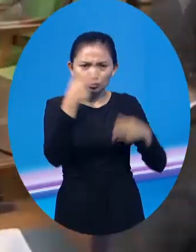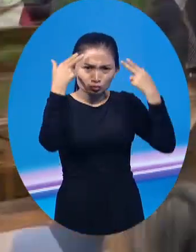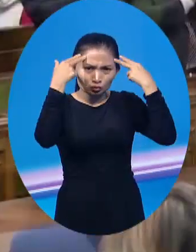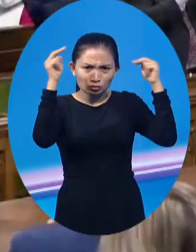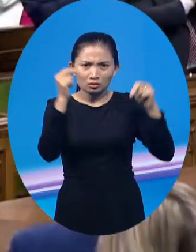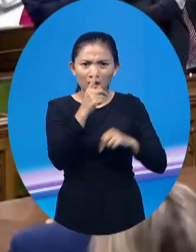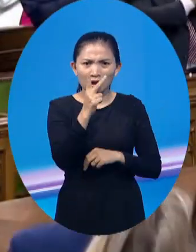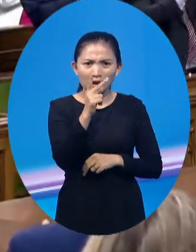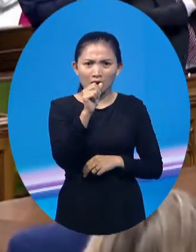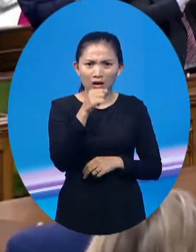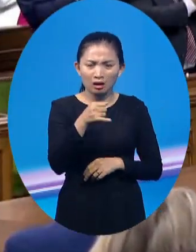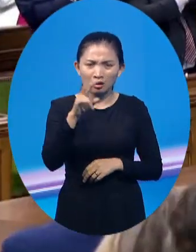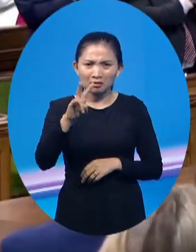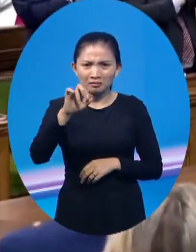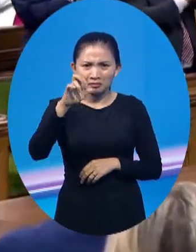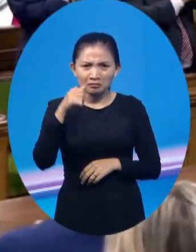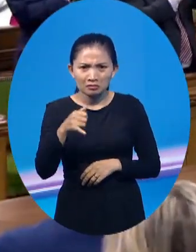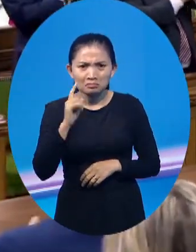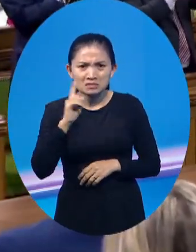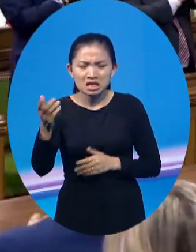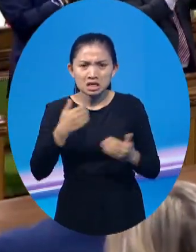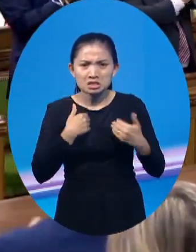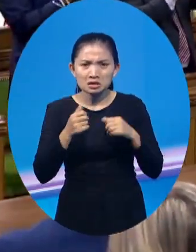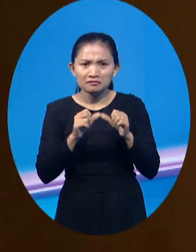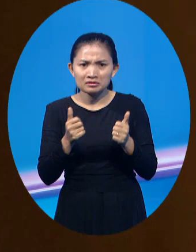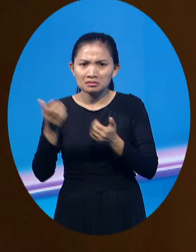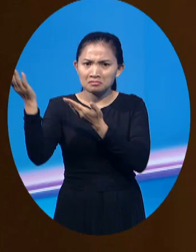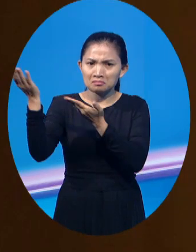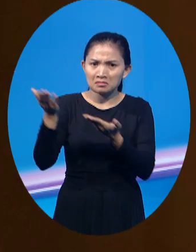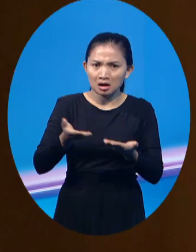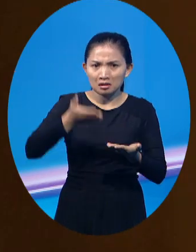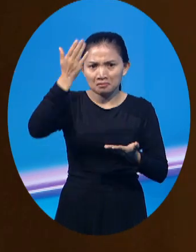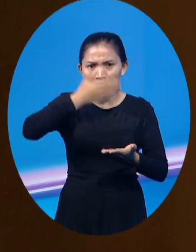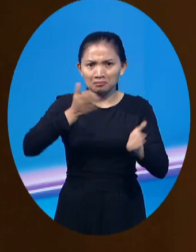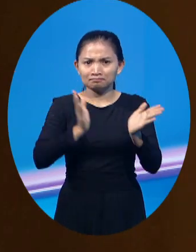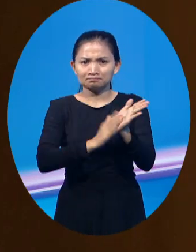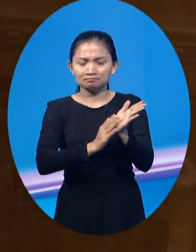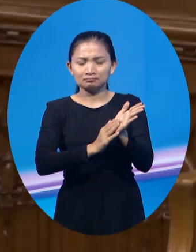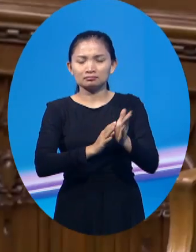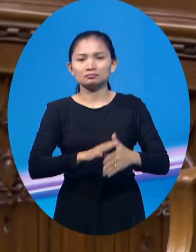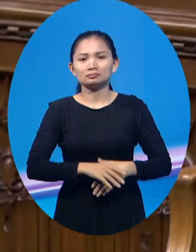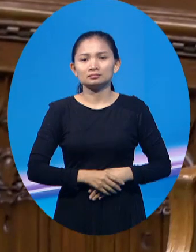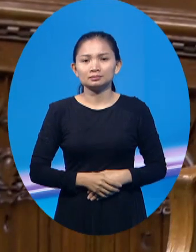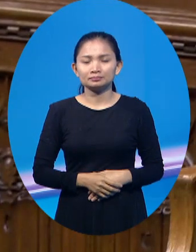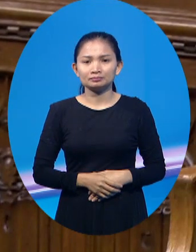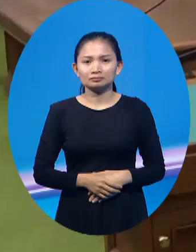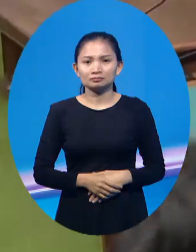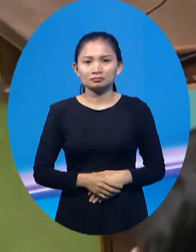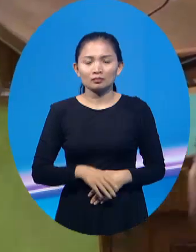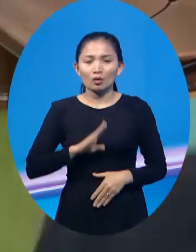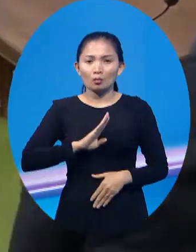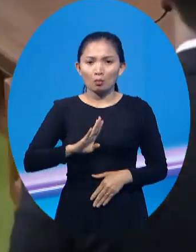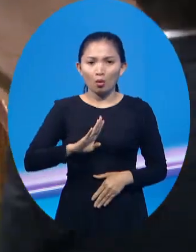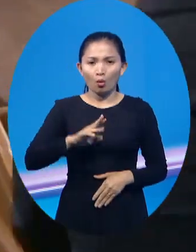sau khi có thông tin cho rằng ông kunka từng là sĩ quan Hitler trong thế chiến thứ hai bộ Ngoại giao Nga đã lên tiếng chỉ trích vụ việc